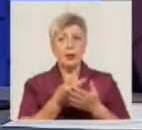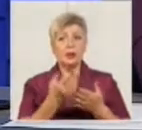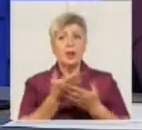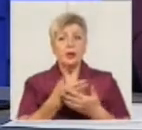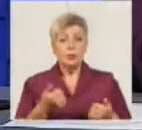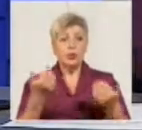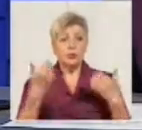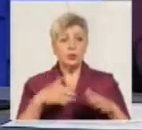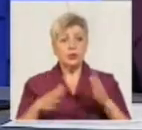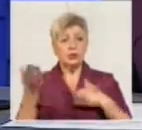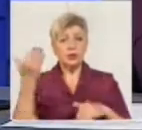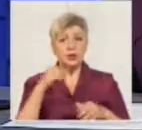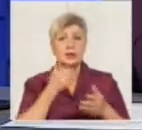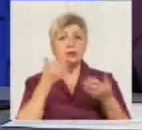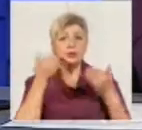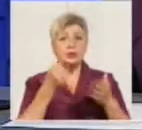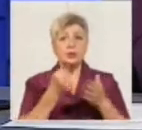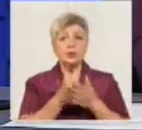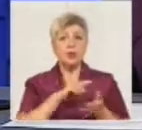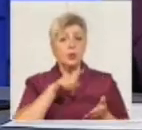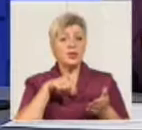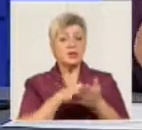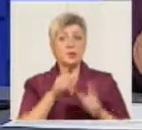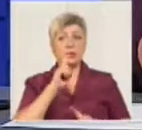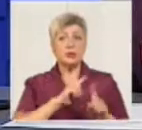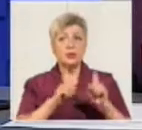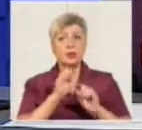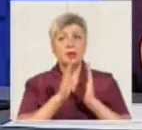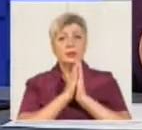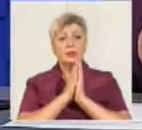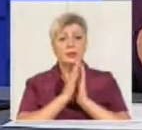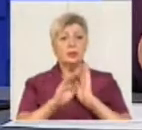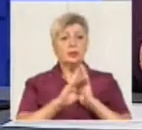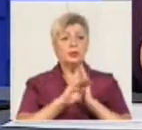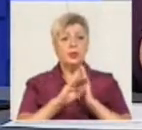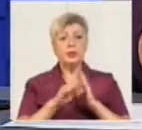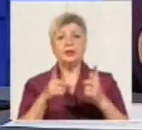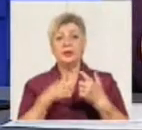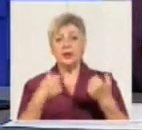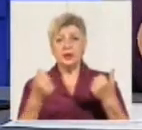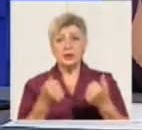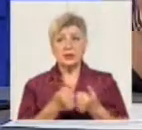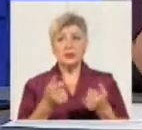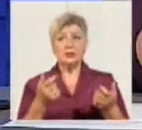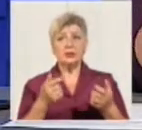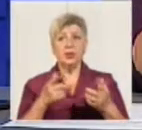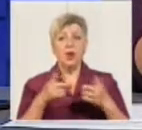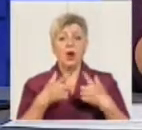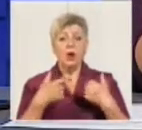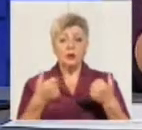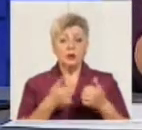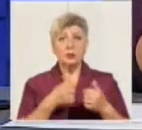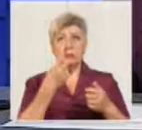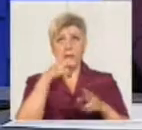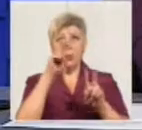до Дніпровської міської ради з проханням посприяти в організації організованого